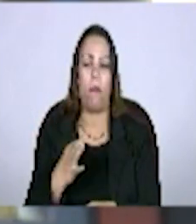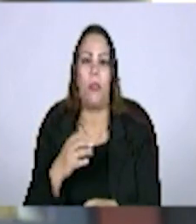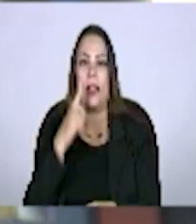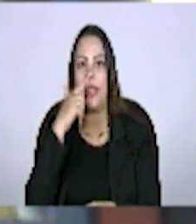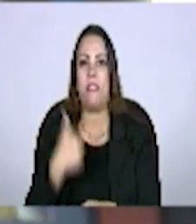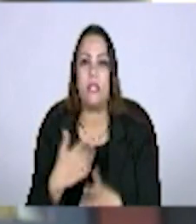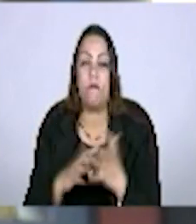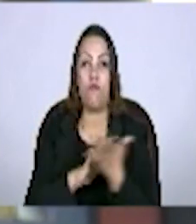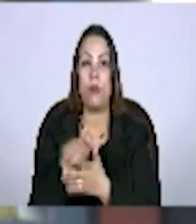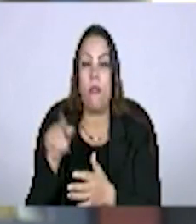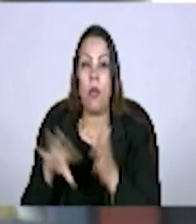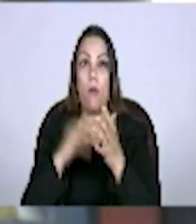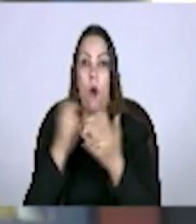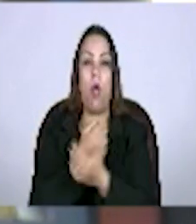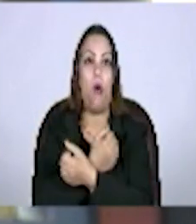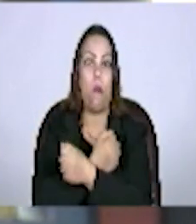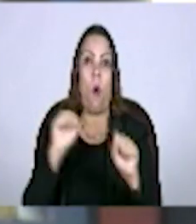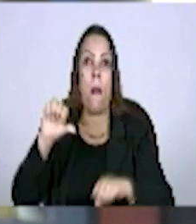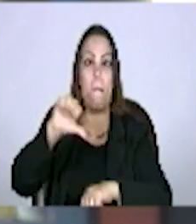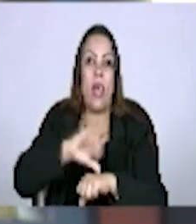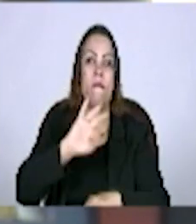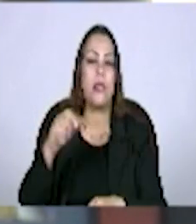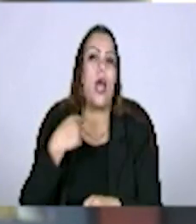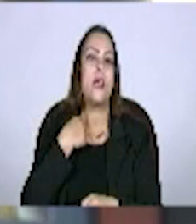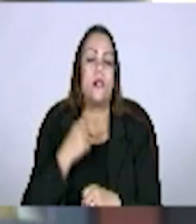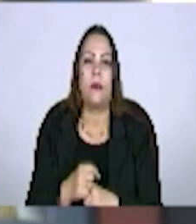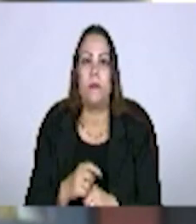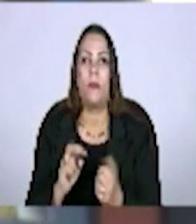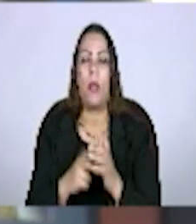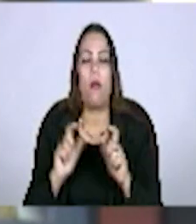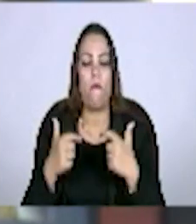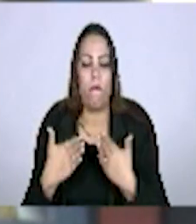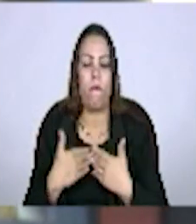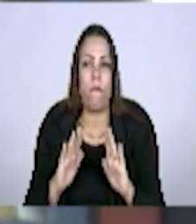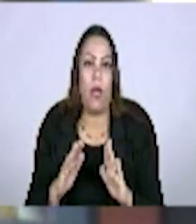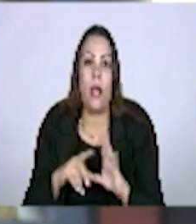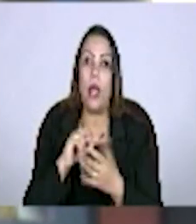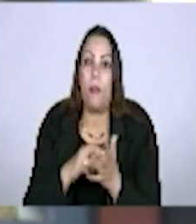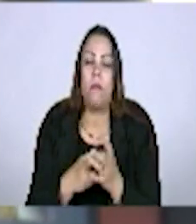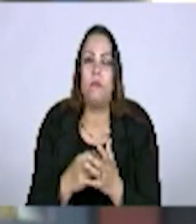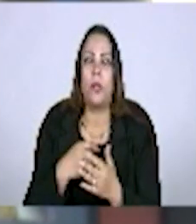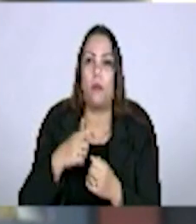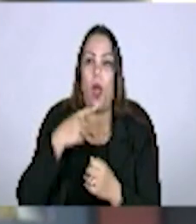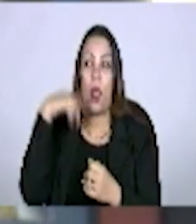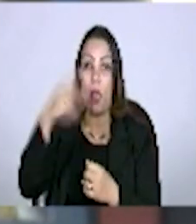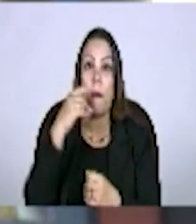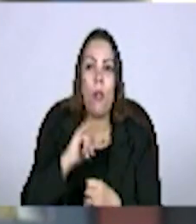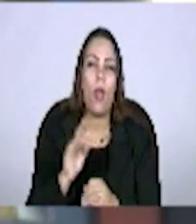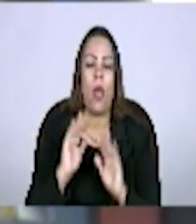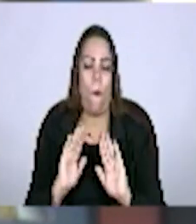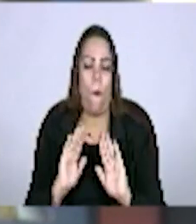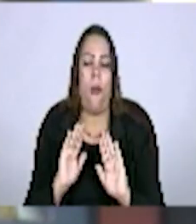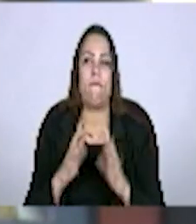الازمه منذ تفجر الاوضاع في غزه بمعنى انها رشدت ردود الافعال لم